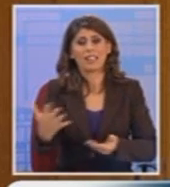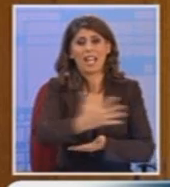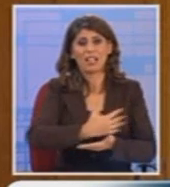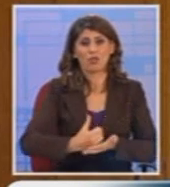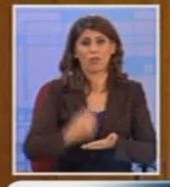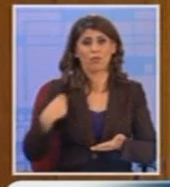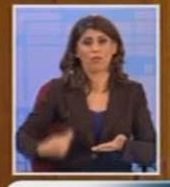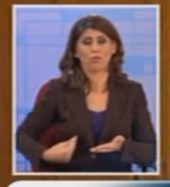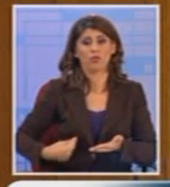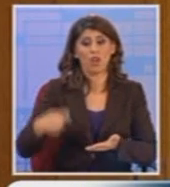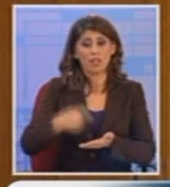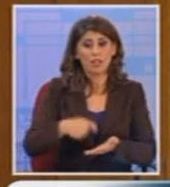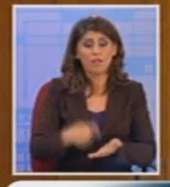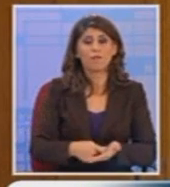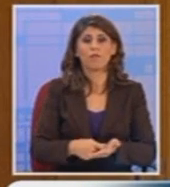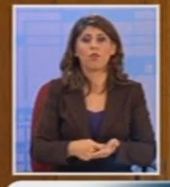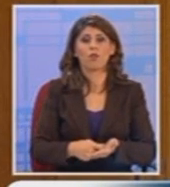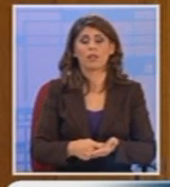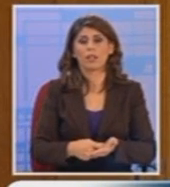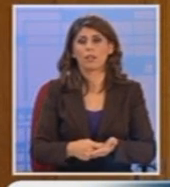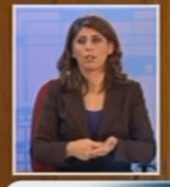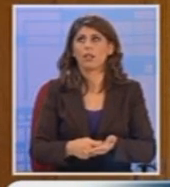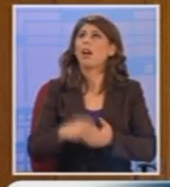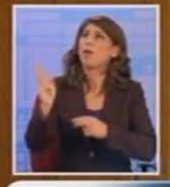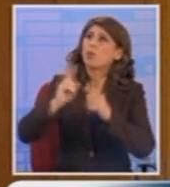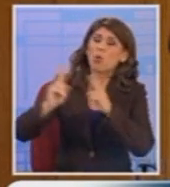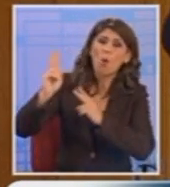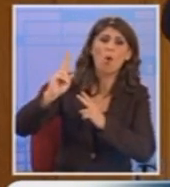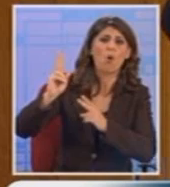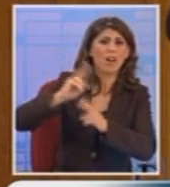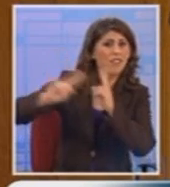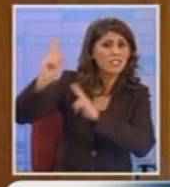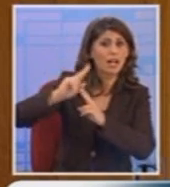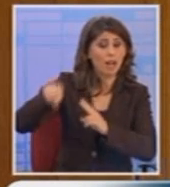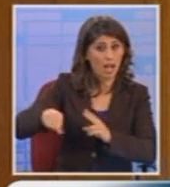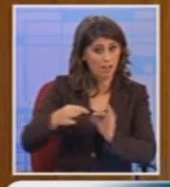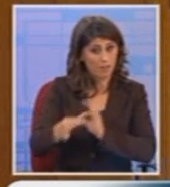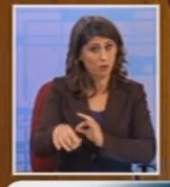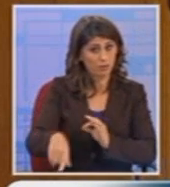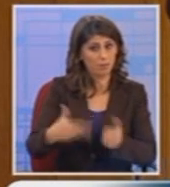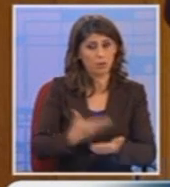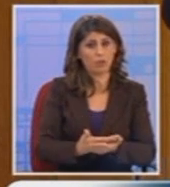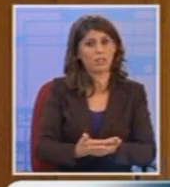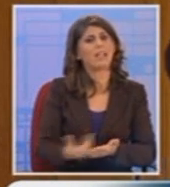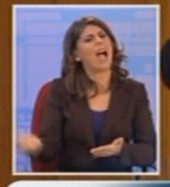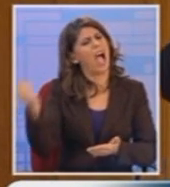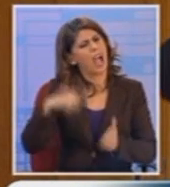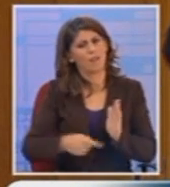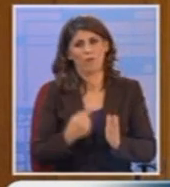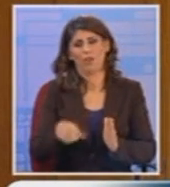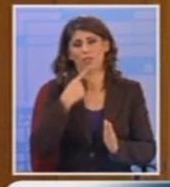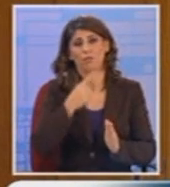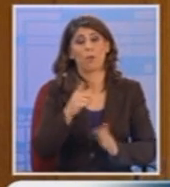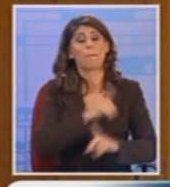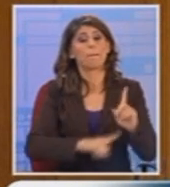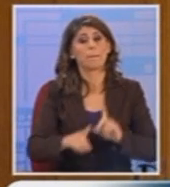έξω. Οι φόροι διοξιδίου του άνθρακα. Εάν εφαρμόζονταν αυτή η πρόταση, τότε άλλη φορά θα σας πω ποιοι τη ματέωσαν